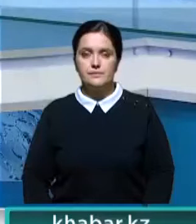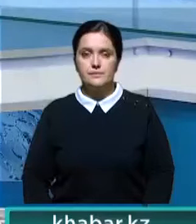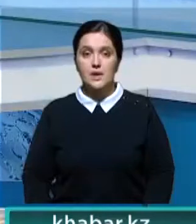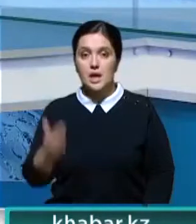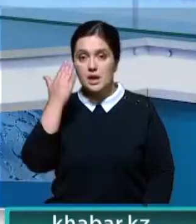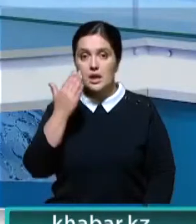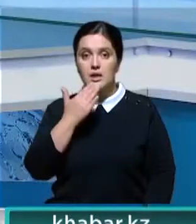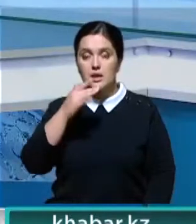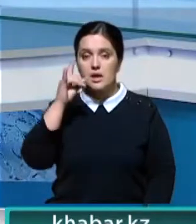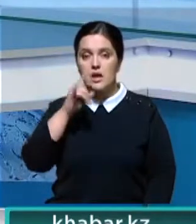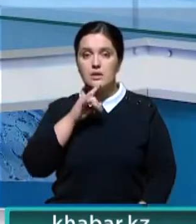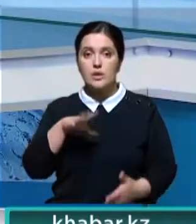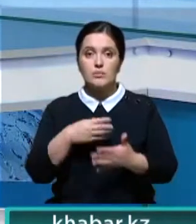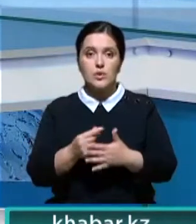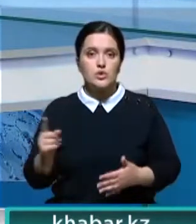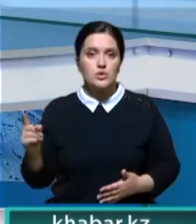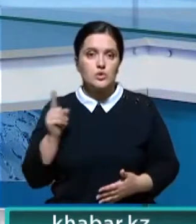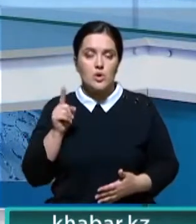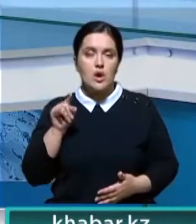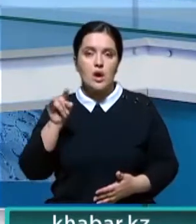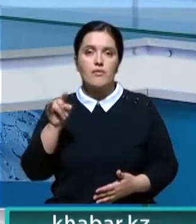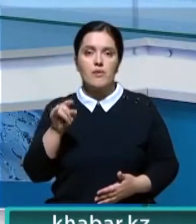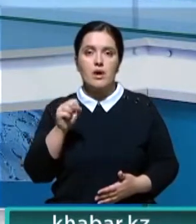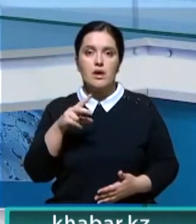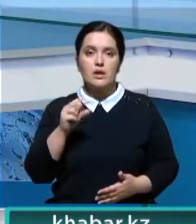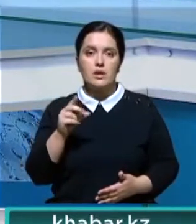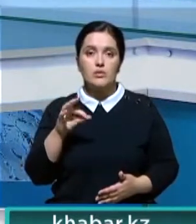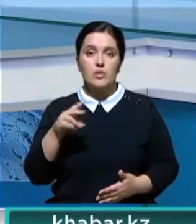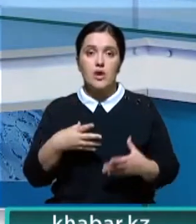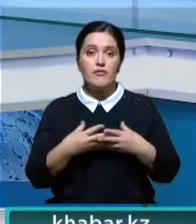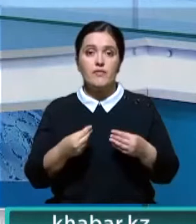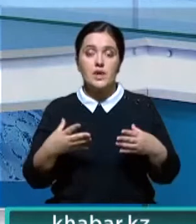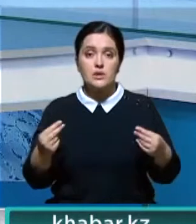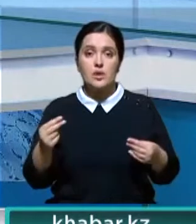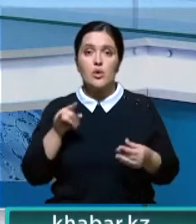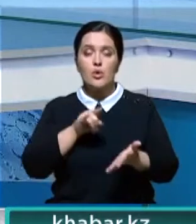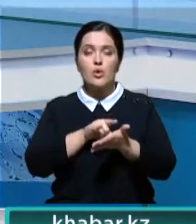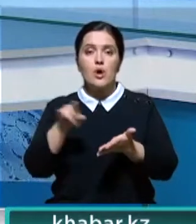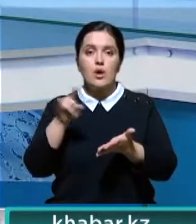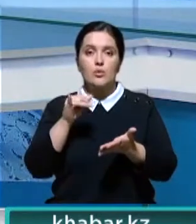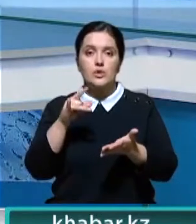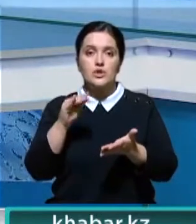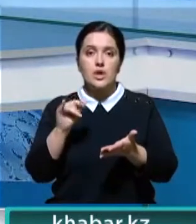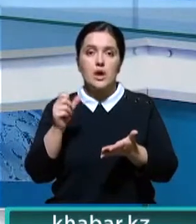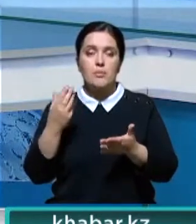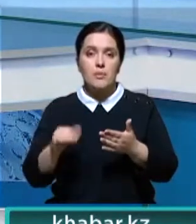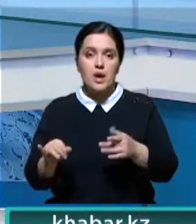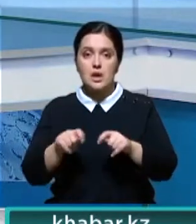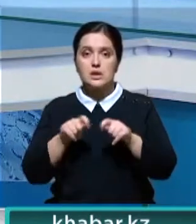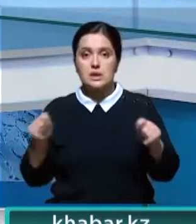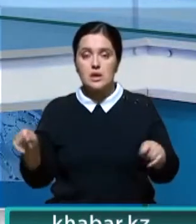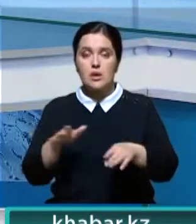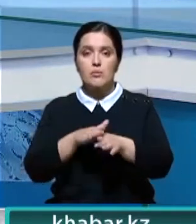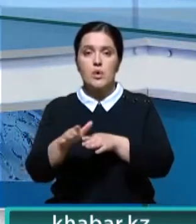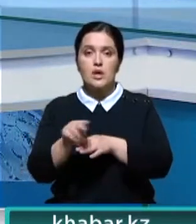лето в разгаре а казахстанцы до сих пор в ожидании авиарейсов на алаколь и весной этого года аэропорт урджар алабай ской области открыли после